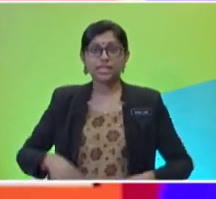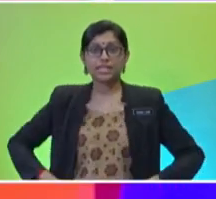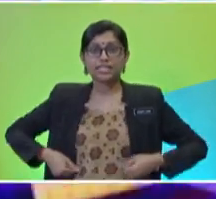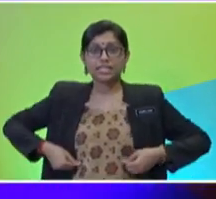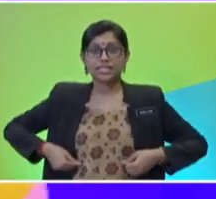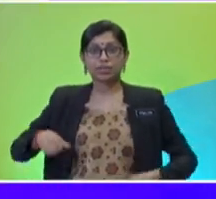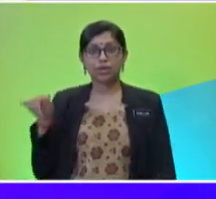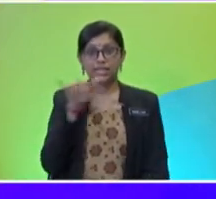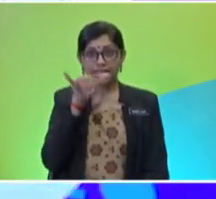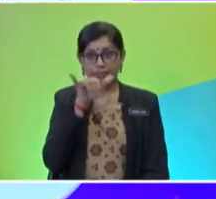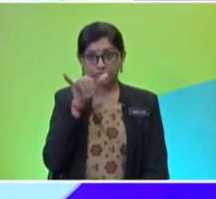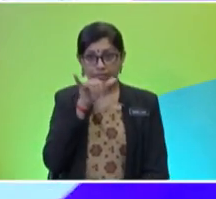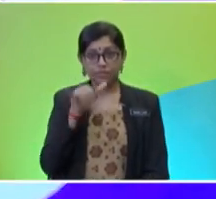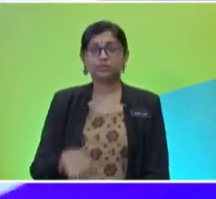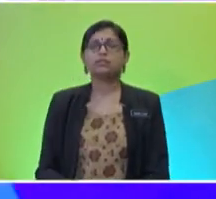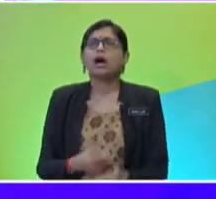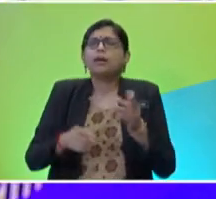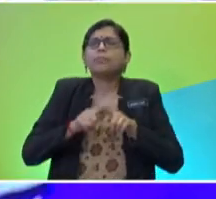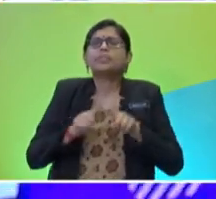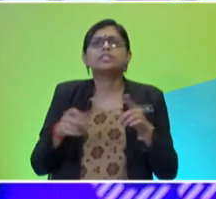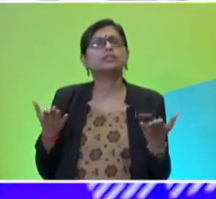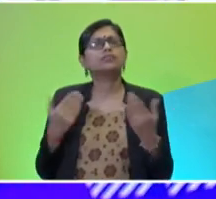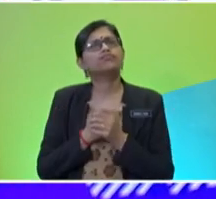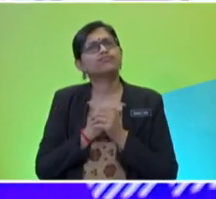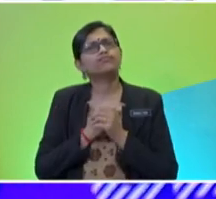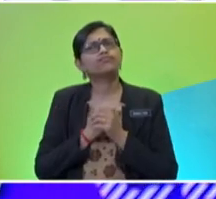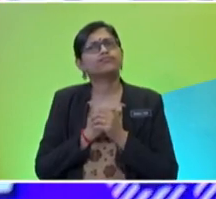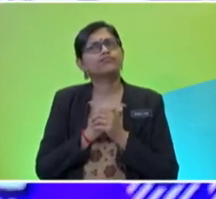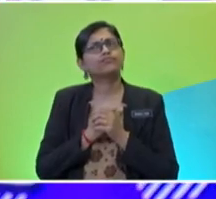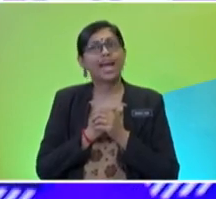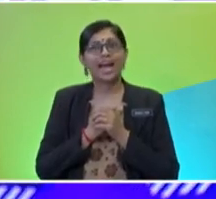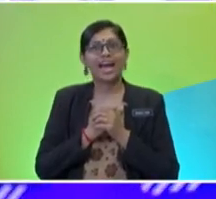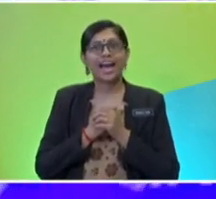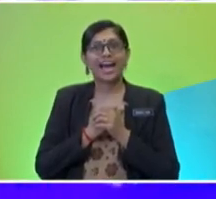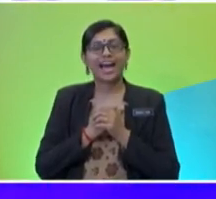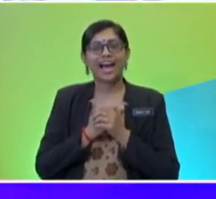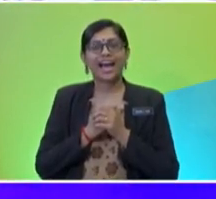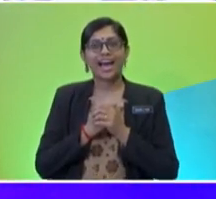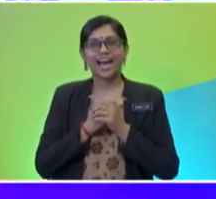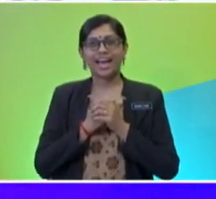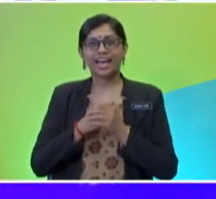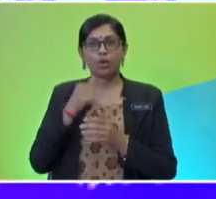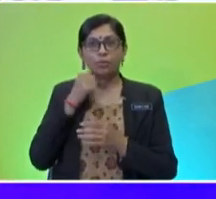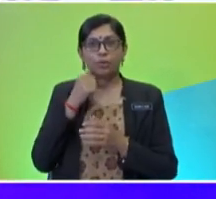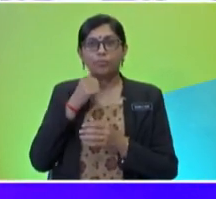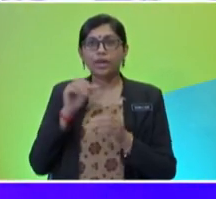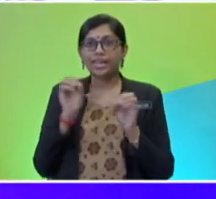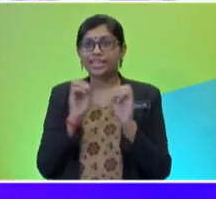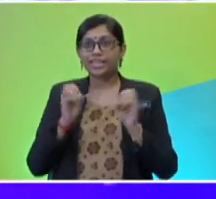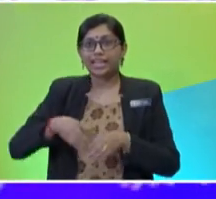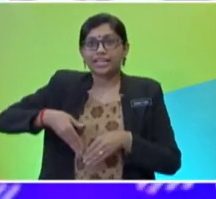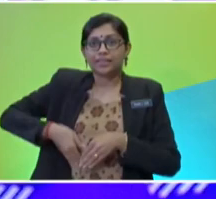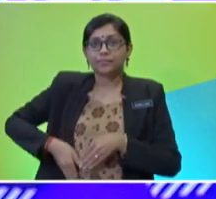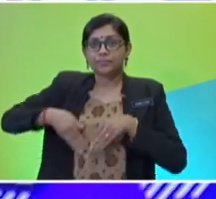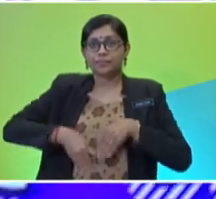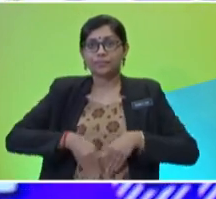Seluar yang sama. Apa beza dia? Beza dia yang ni dia tak masukkan dalam bajunya cikgu. Betul. Okey.